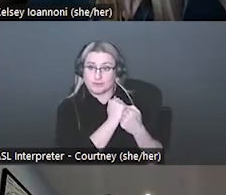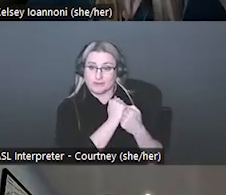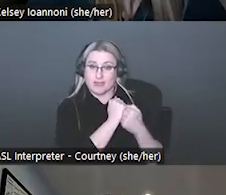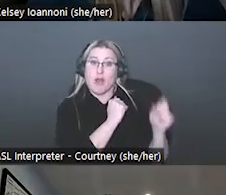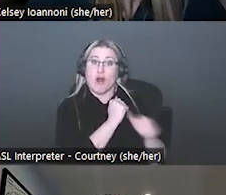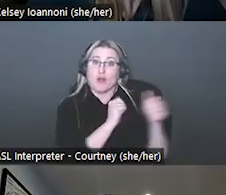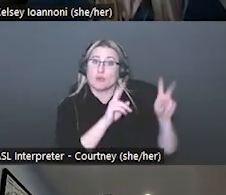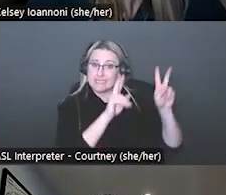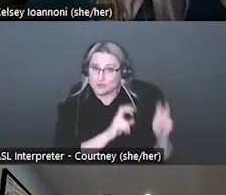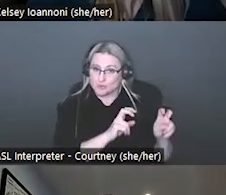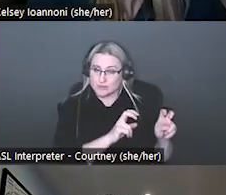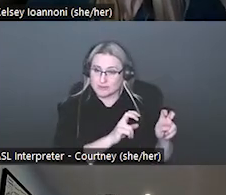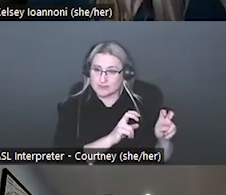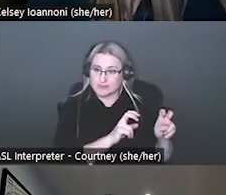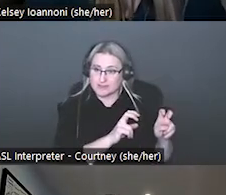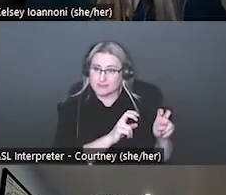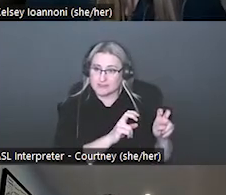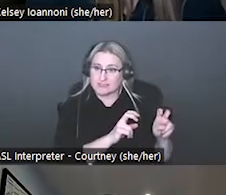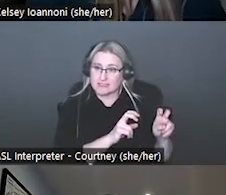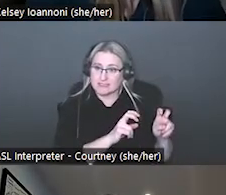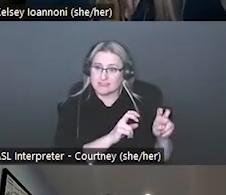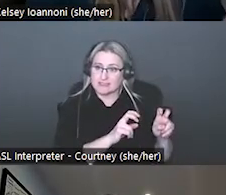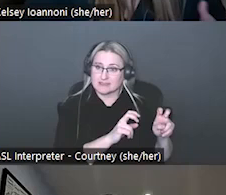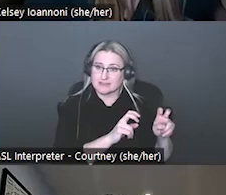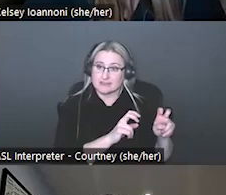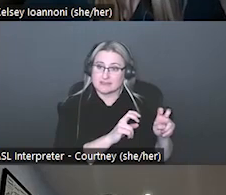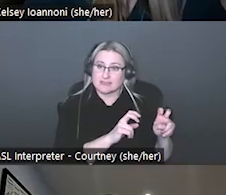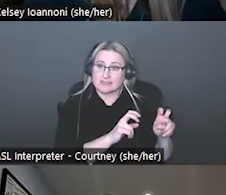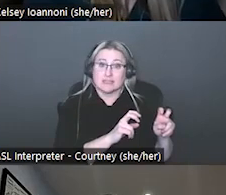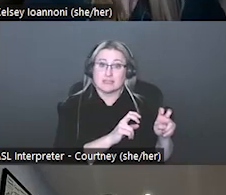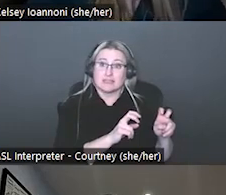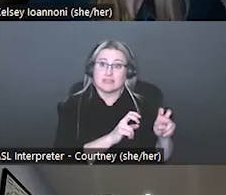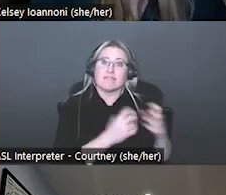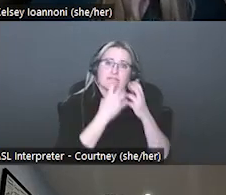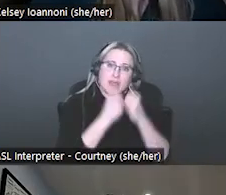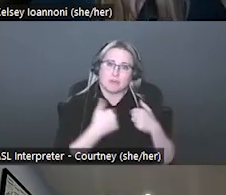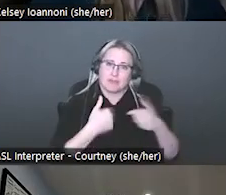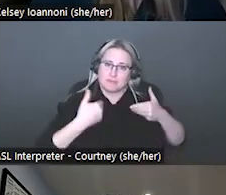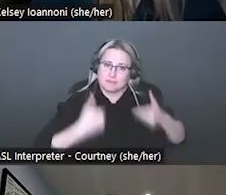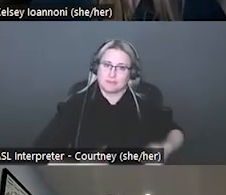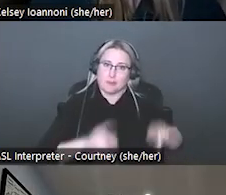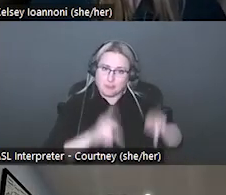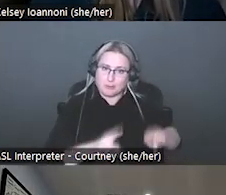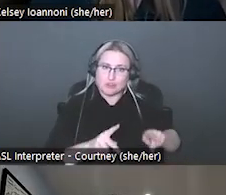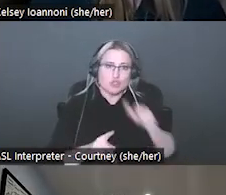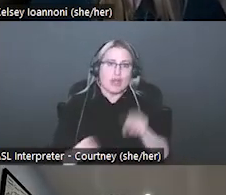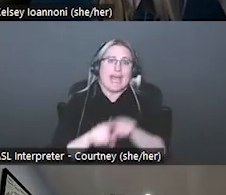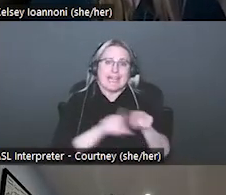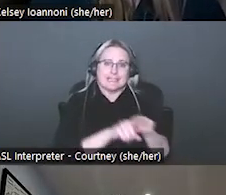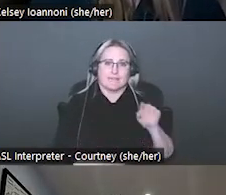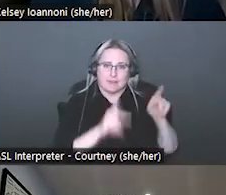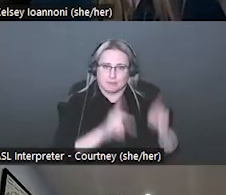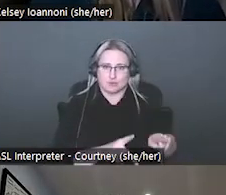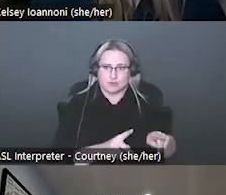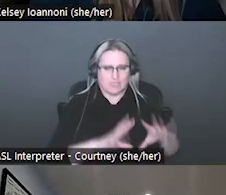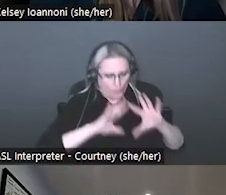pouvant euh, gérer des problèmes de santé chez moi qui me voyait comme une